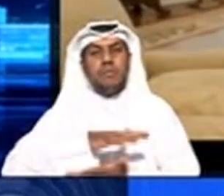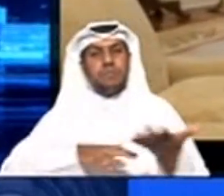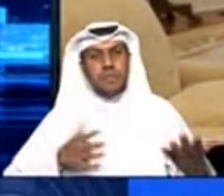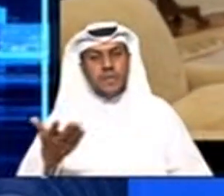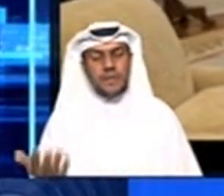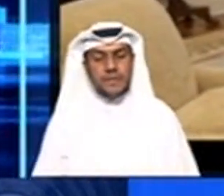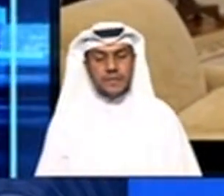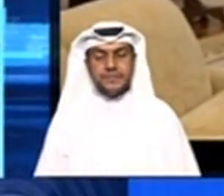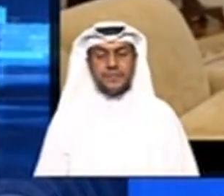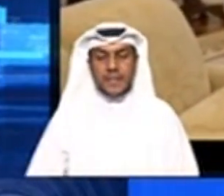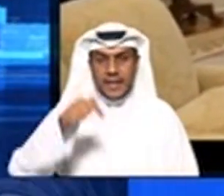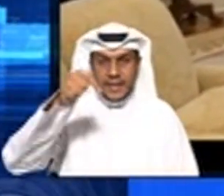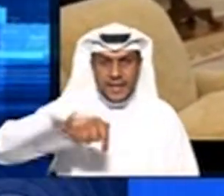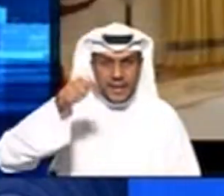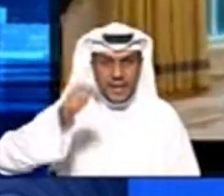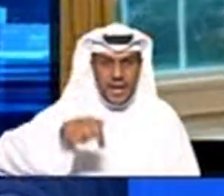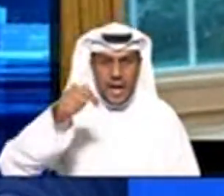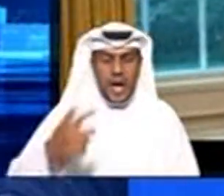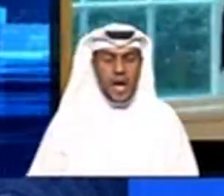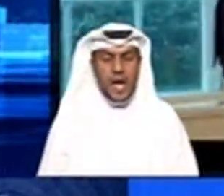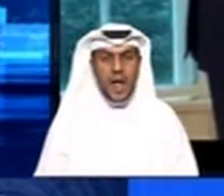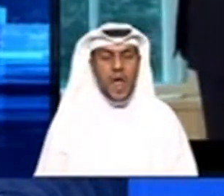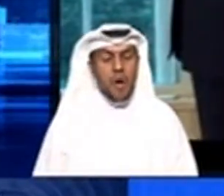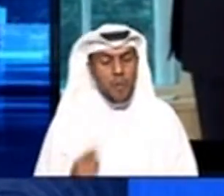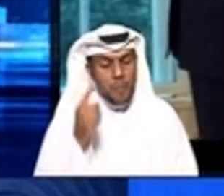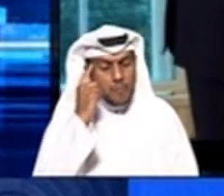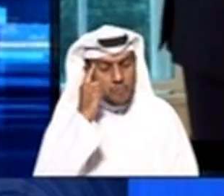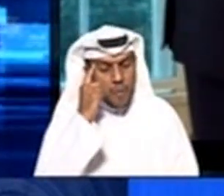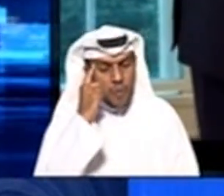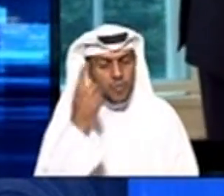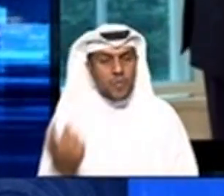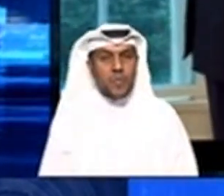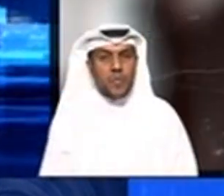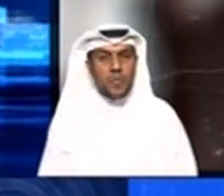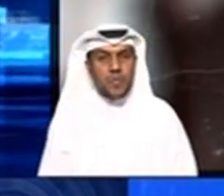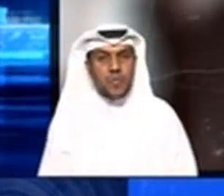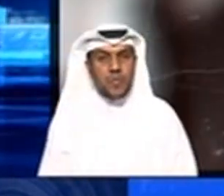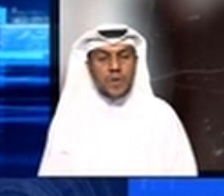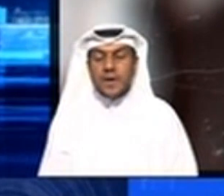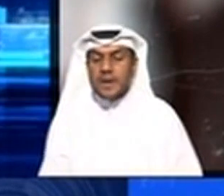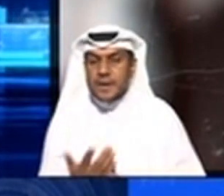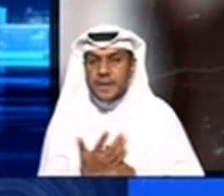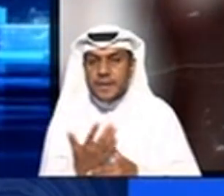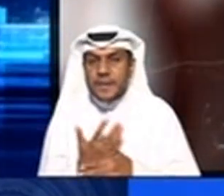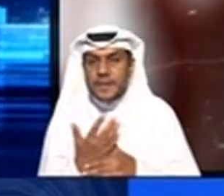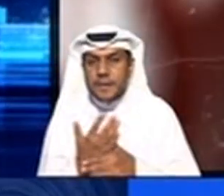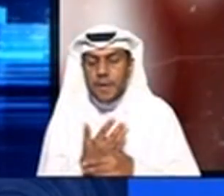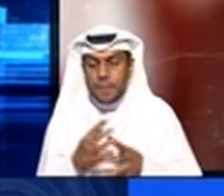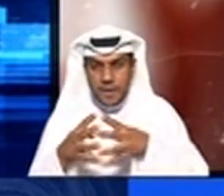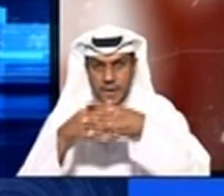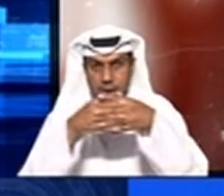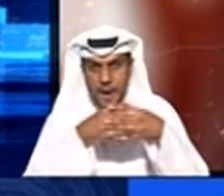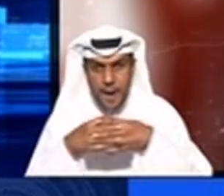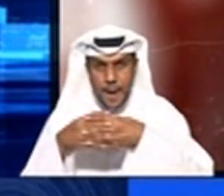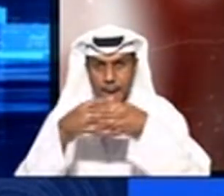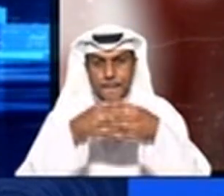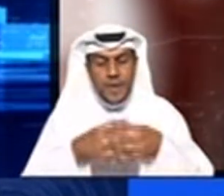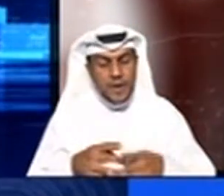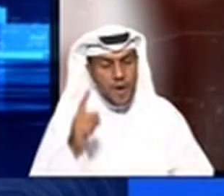الأسبوع بالذات له دلالة كبيرة، وهذه الدلالة هي أن الولايات المتحدة